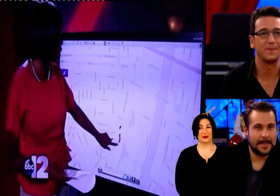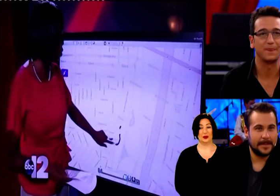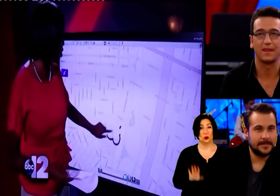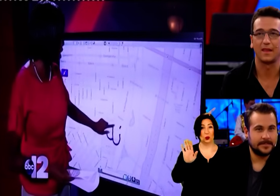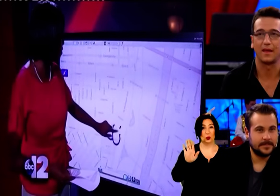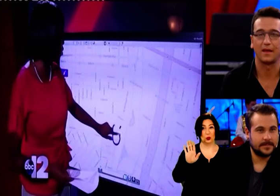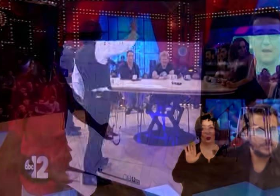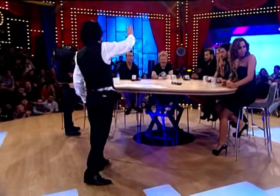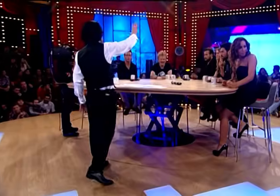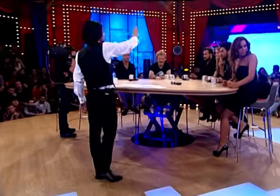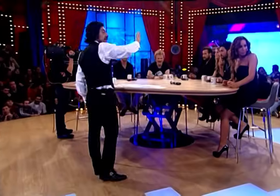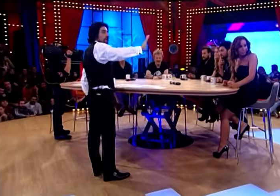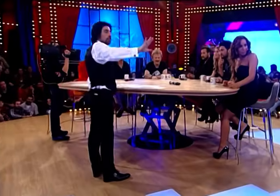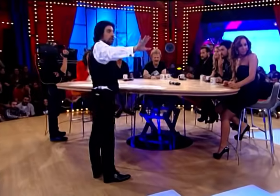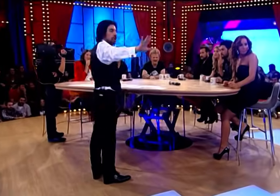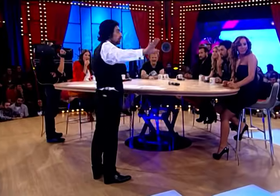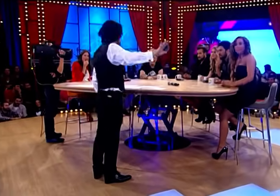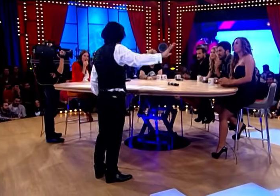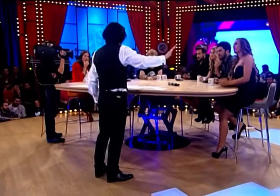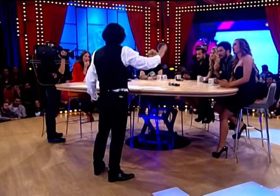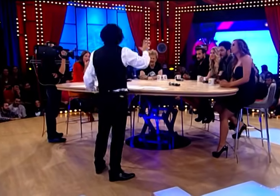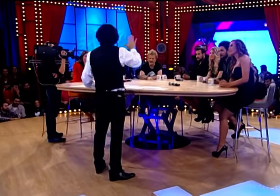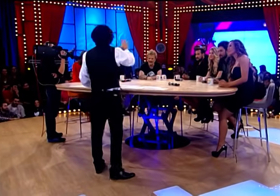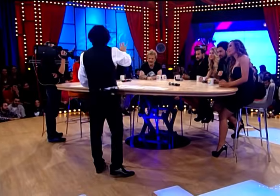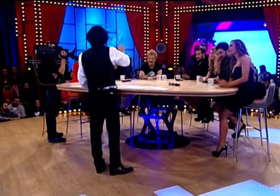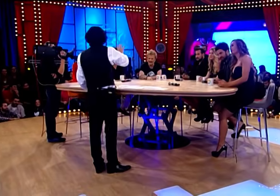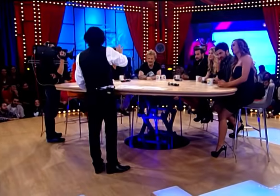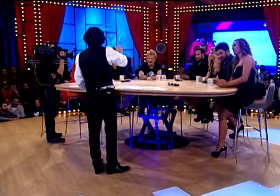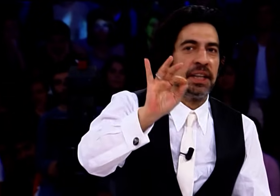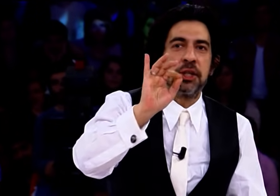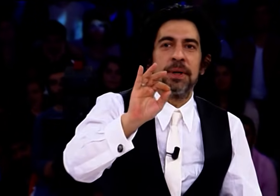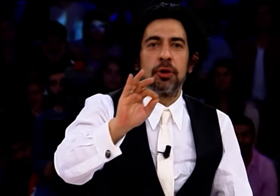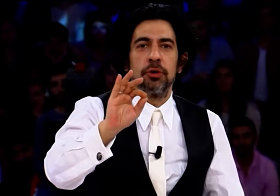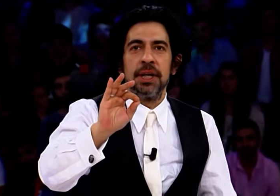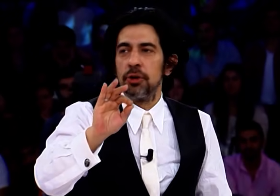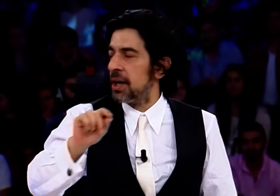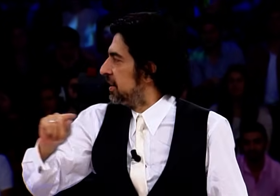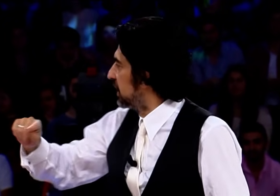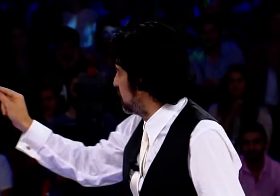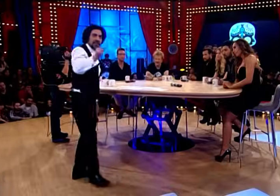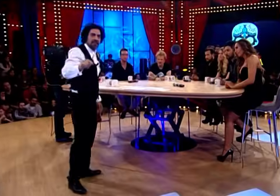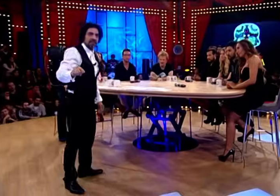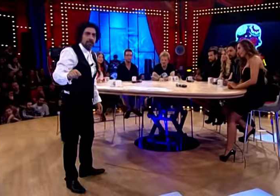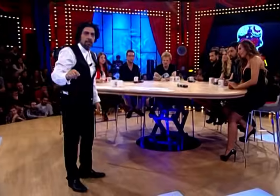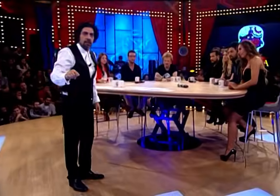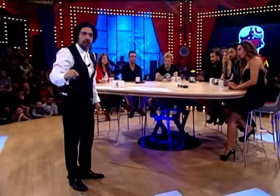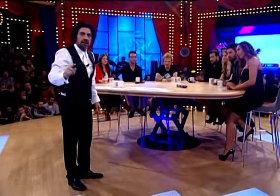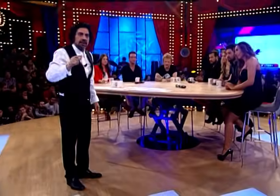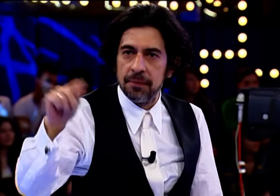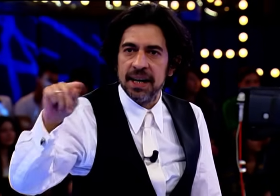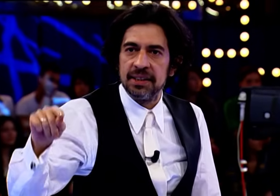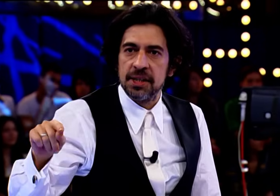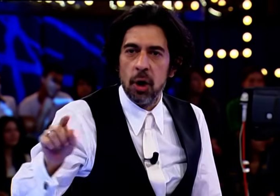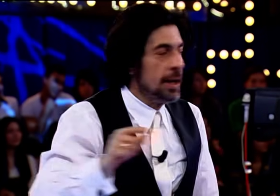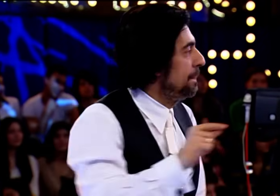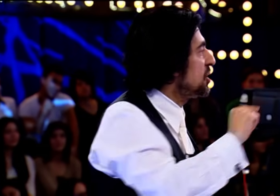Dur, dur. Bakın, bakın. Dur, dur. Hiçbir kötü niyeti yok. Hiçbir kötü niyeti yok. Trafik haritası yapmıyor mu?